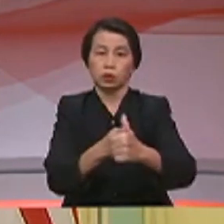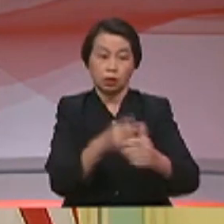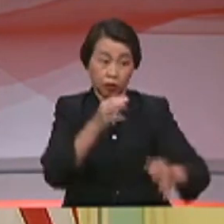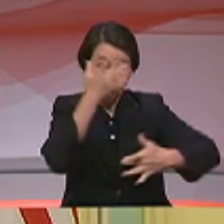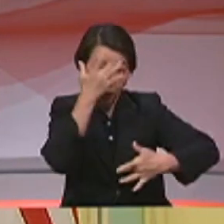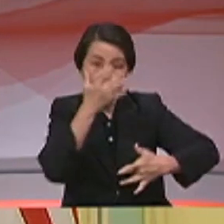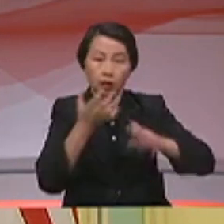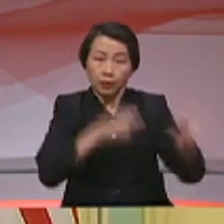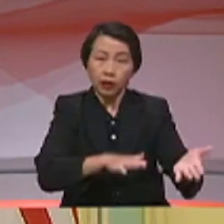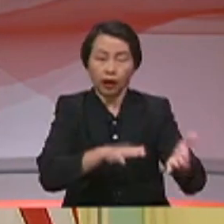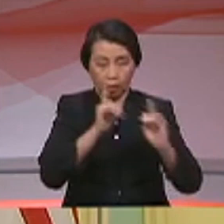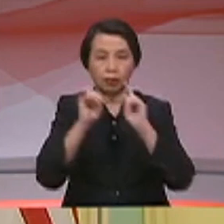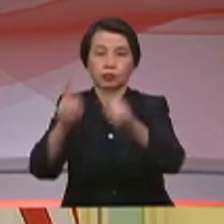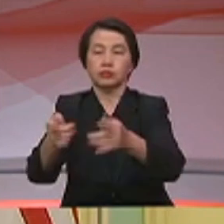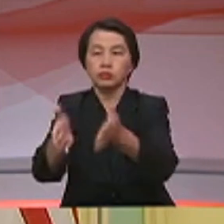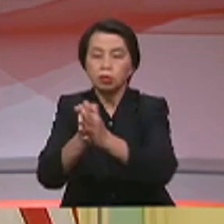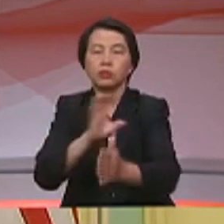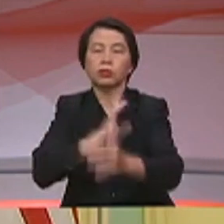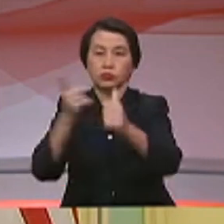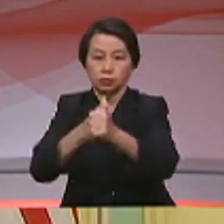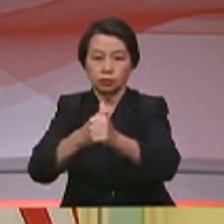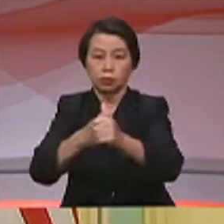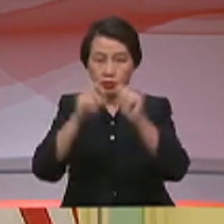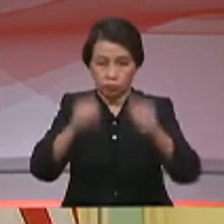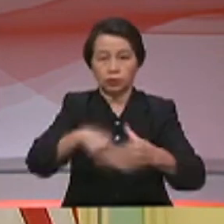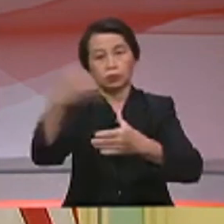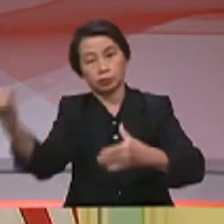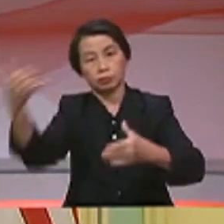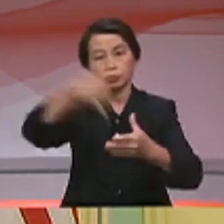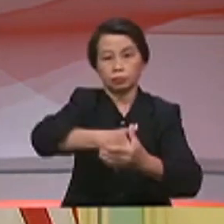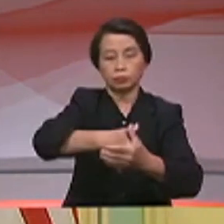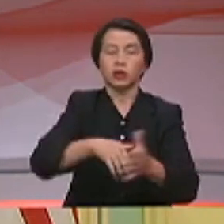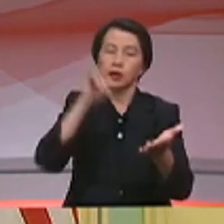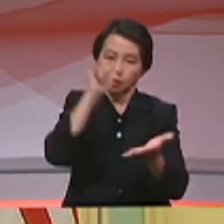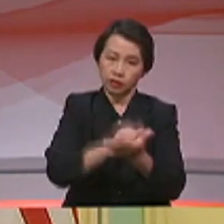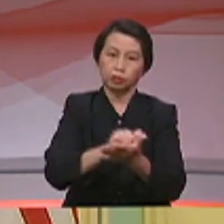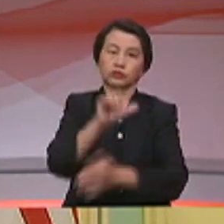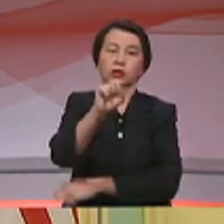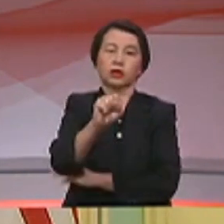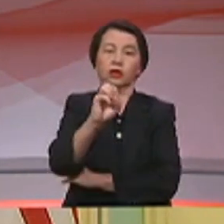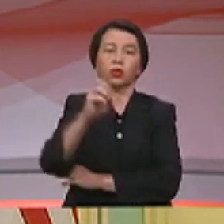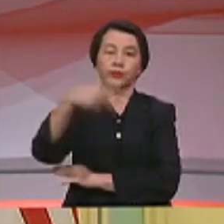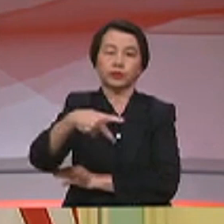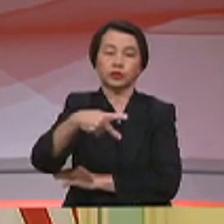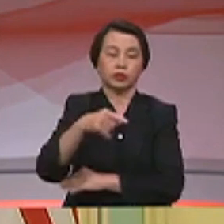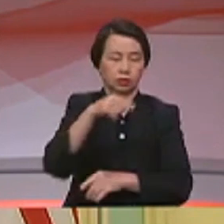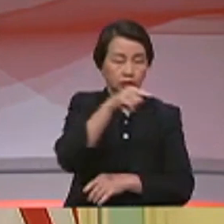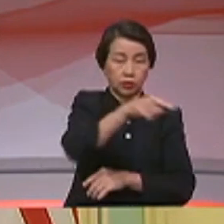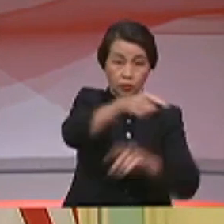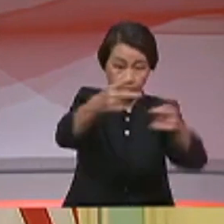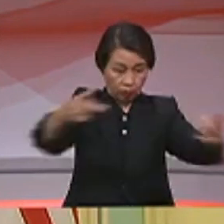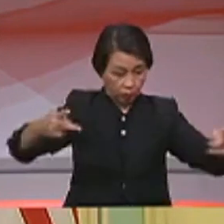itu antara SOP-SOP yang kita kenalkan seperti biasa di PKPD